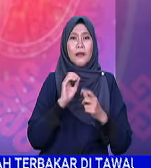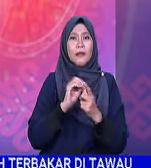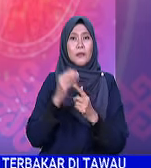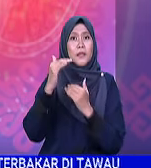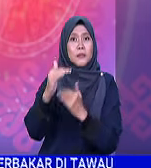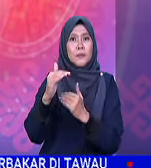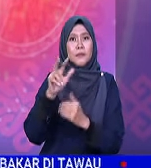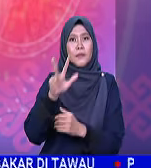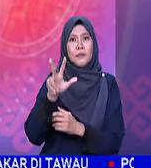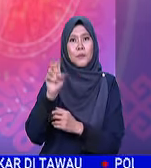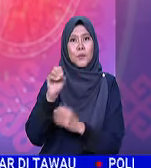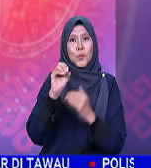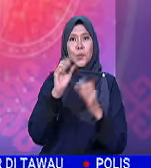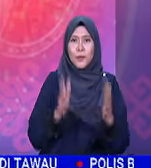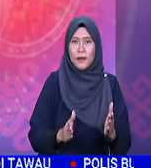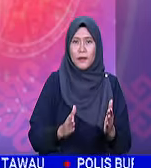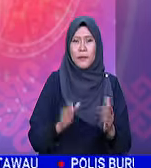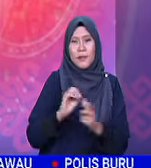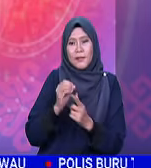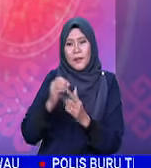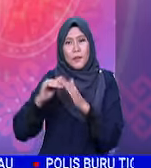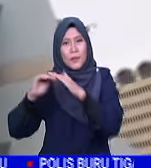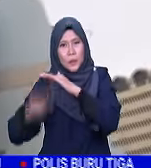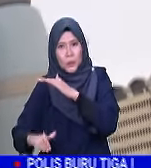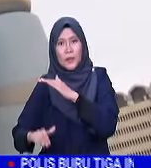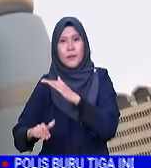maksimum 30 jemaah atau yang mana lebih rendah.